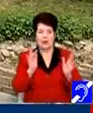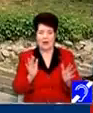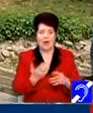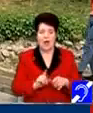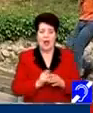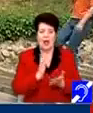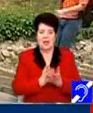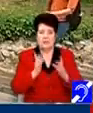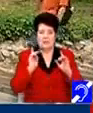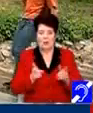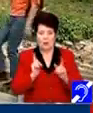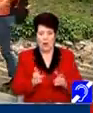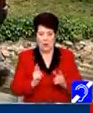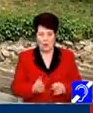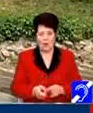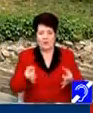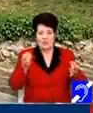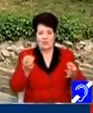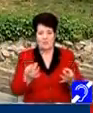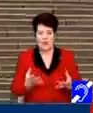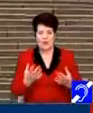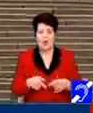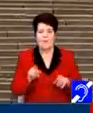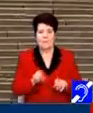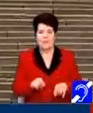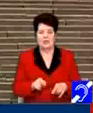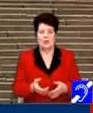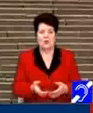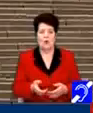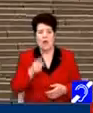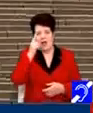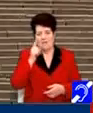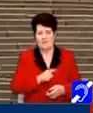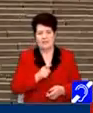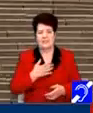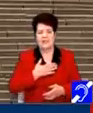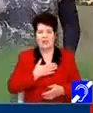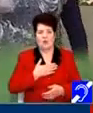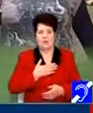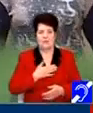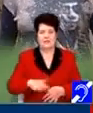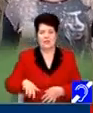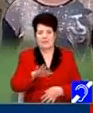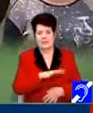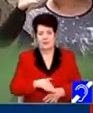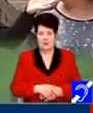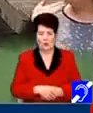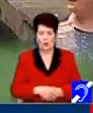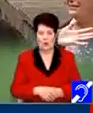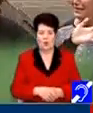acord cadru, un proiect simbolic pentru înfrățirea noastră a sectorului 1 și